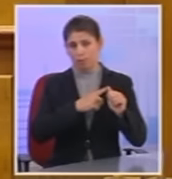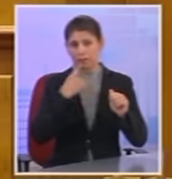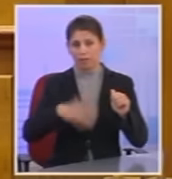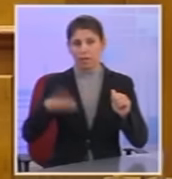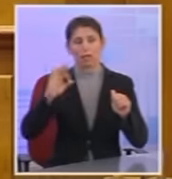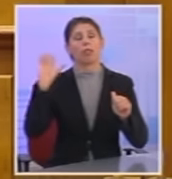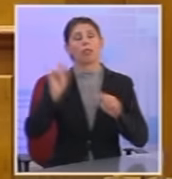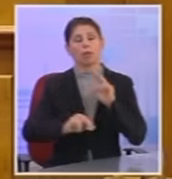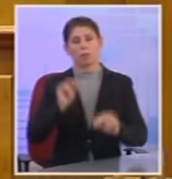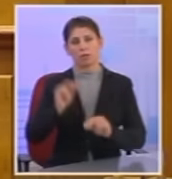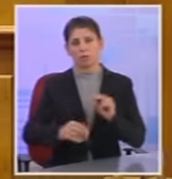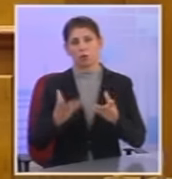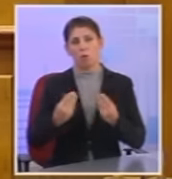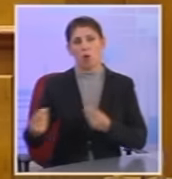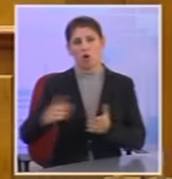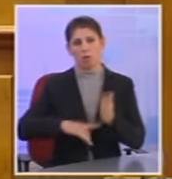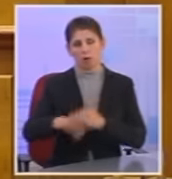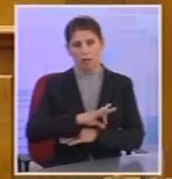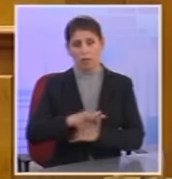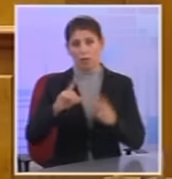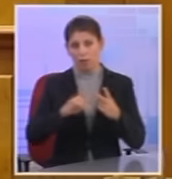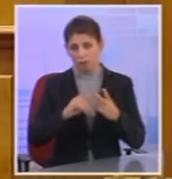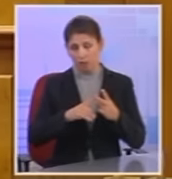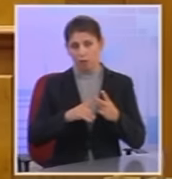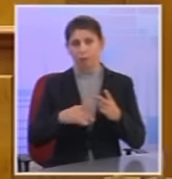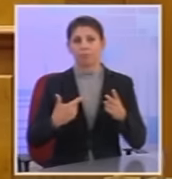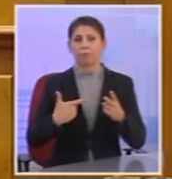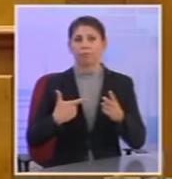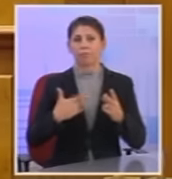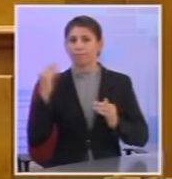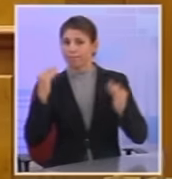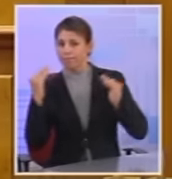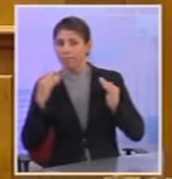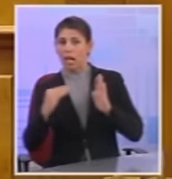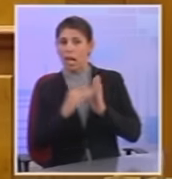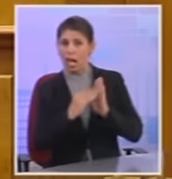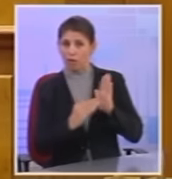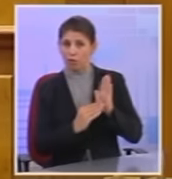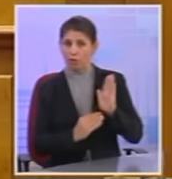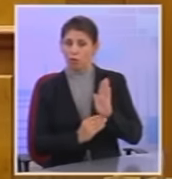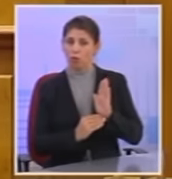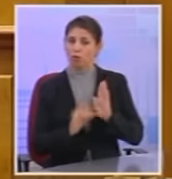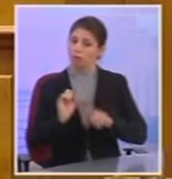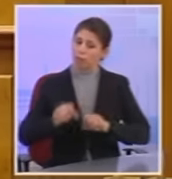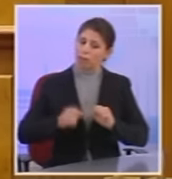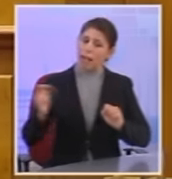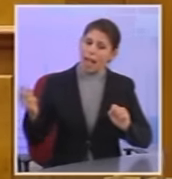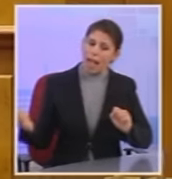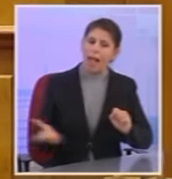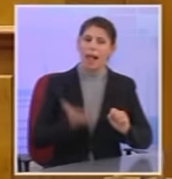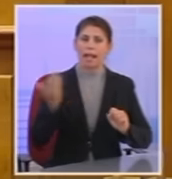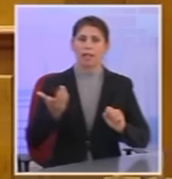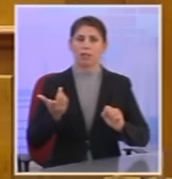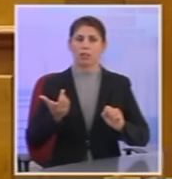αρχής καταψηφίζουμε το πολυνομοσχέδιο. Δεύτερον, επιφυλασσόμεθα για τα άρθρα που επιχειρούν έστω και δειλά